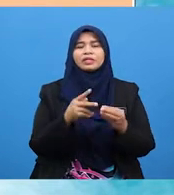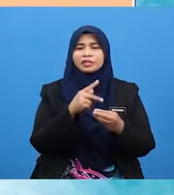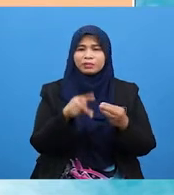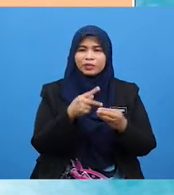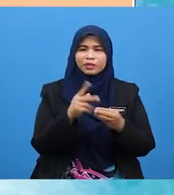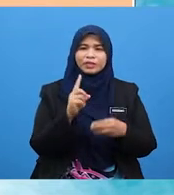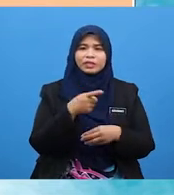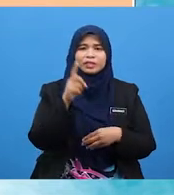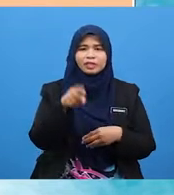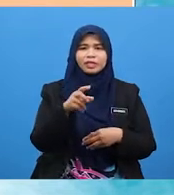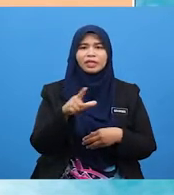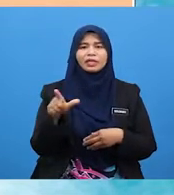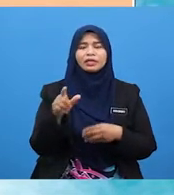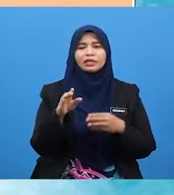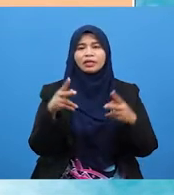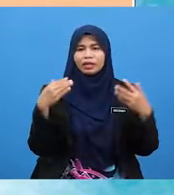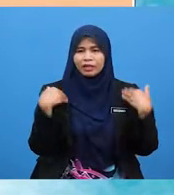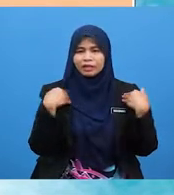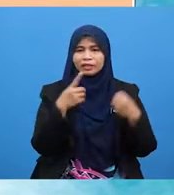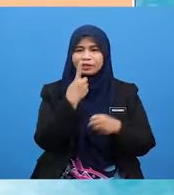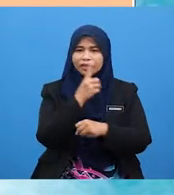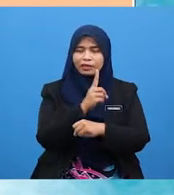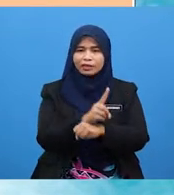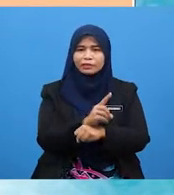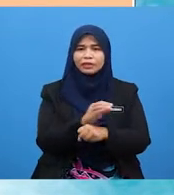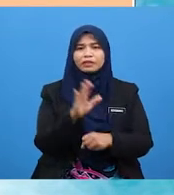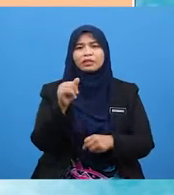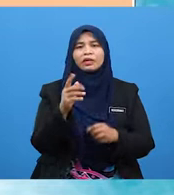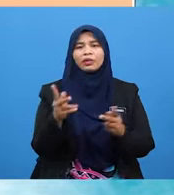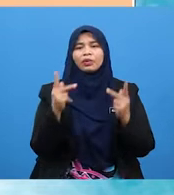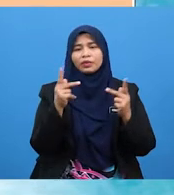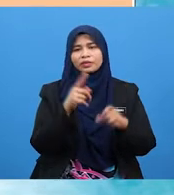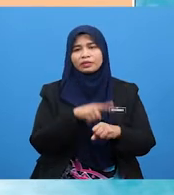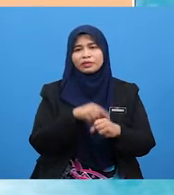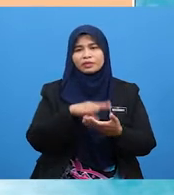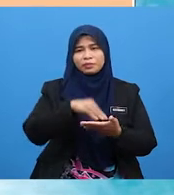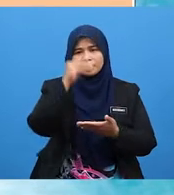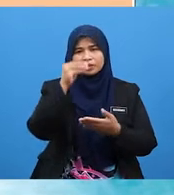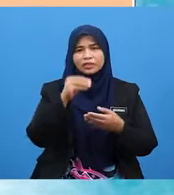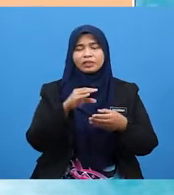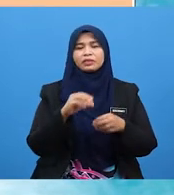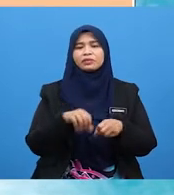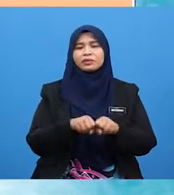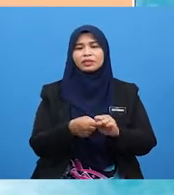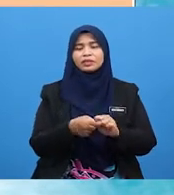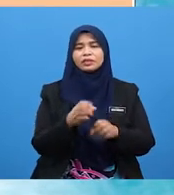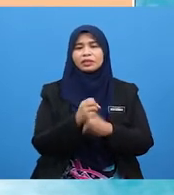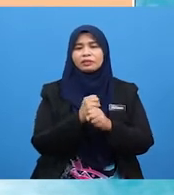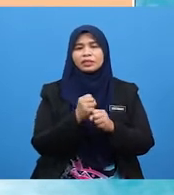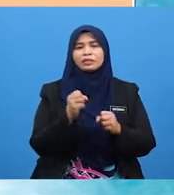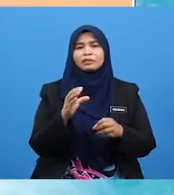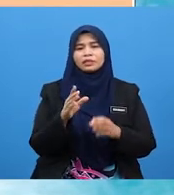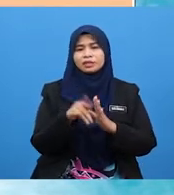Tuntasnya, kita hendaklah mempunyai keazaman yang kuat semasa menuntut ilmu agar dapat